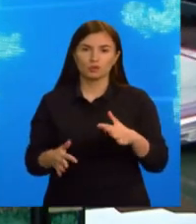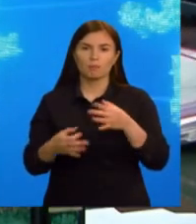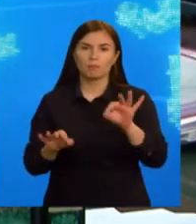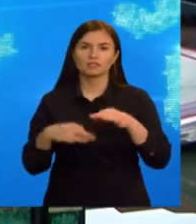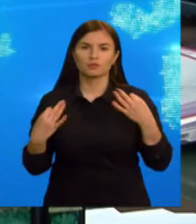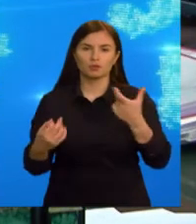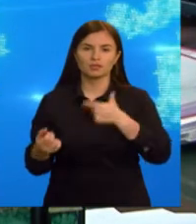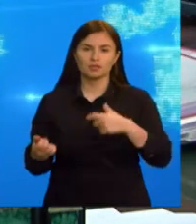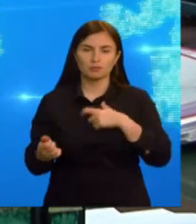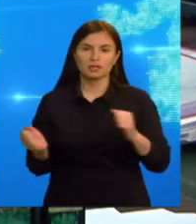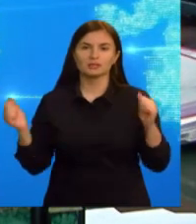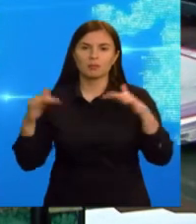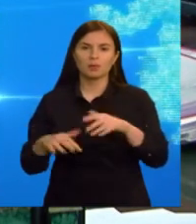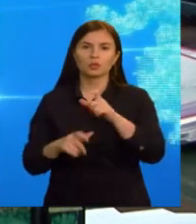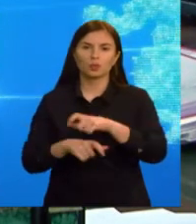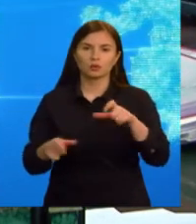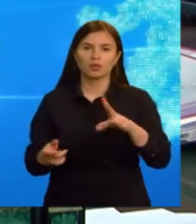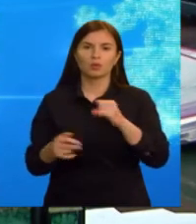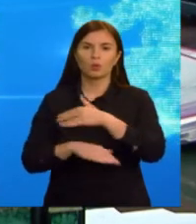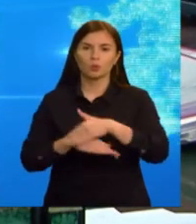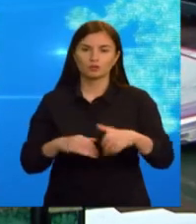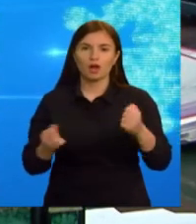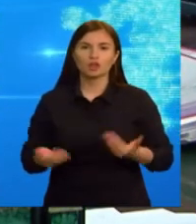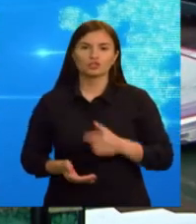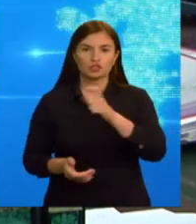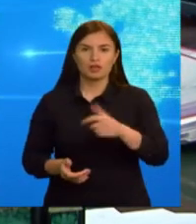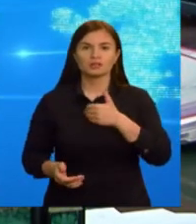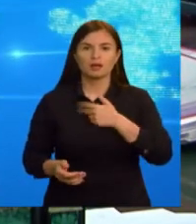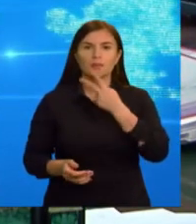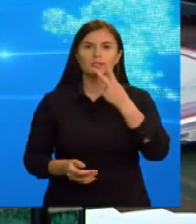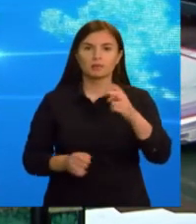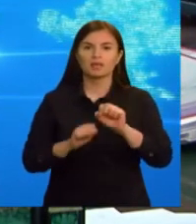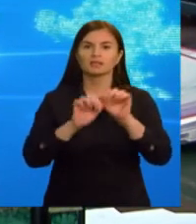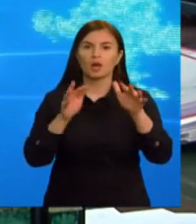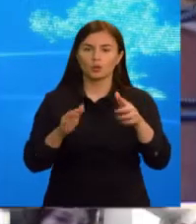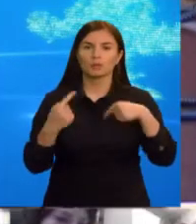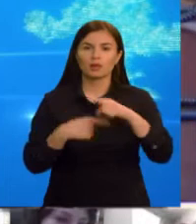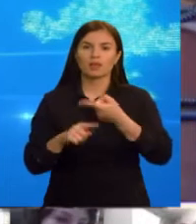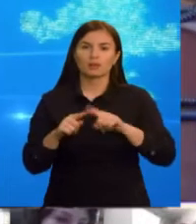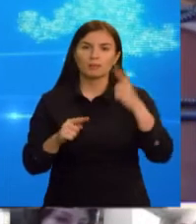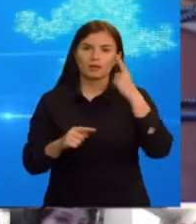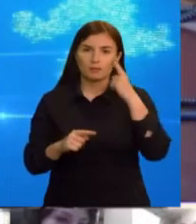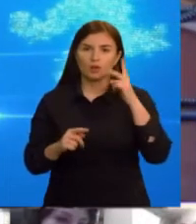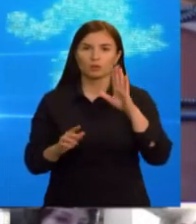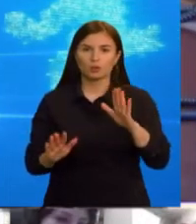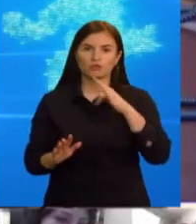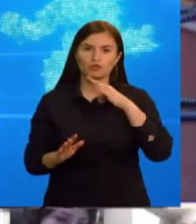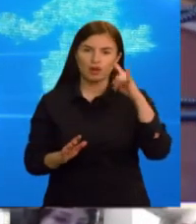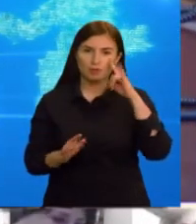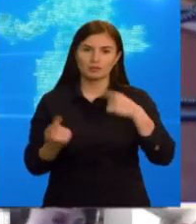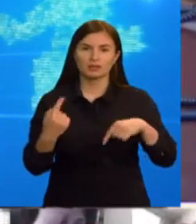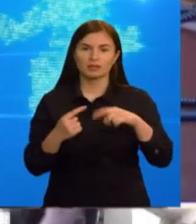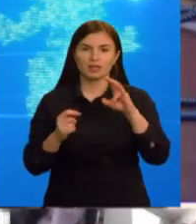себе скопление людей на улице, а жители захотят посмотреть салют, мы это понимаем. Только в Челябинске на